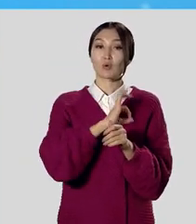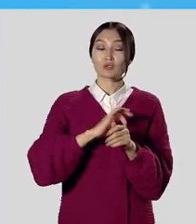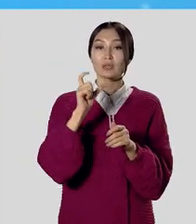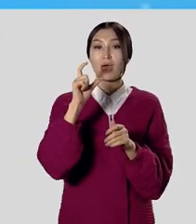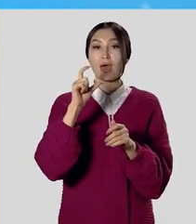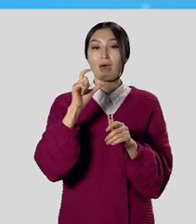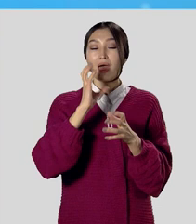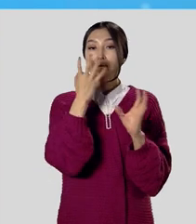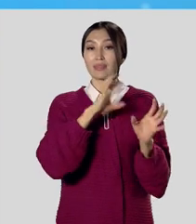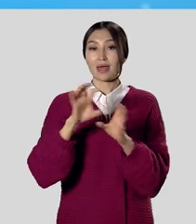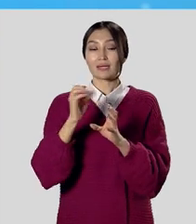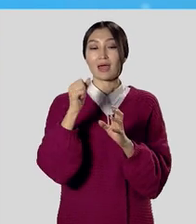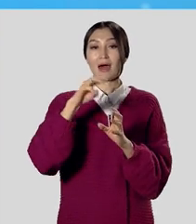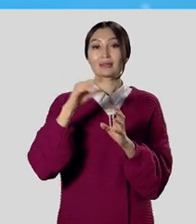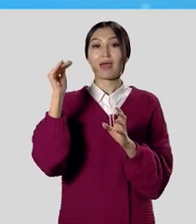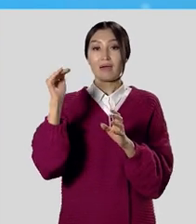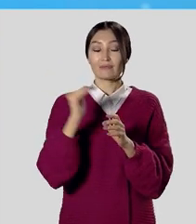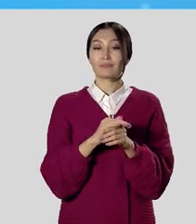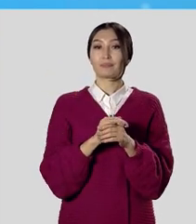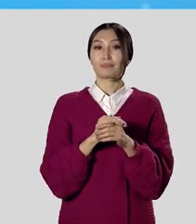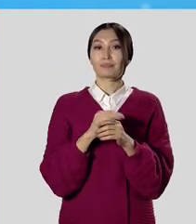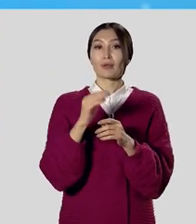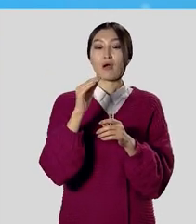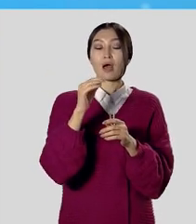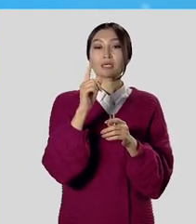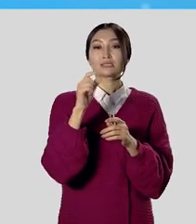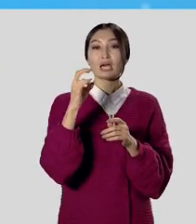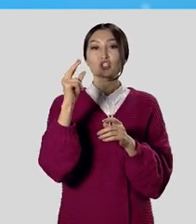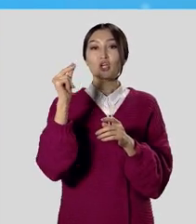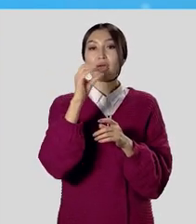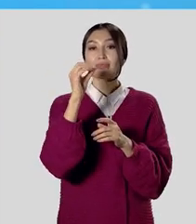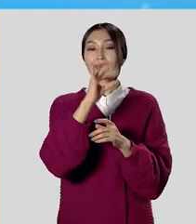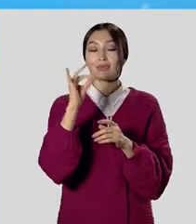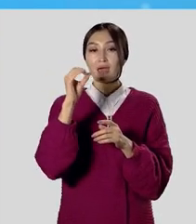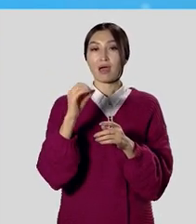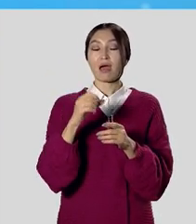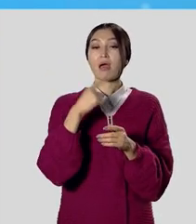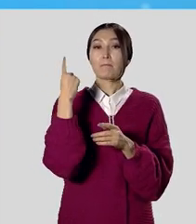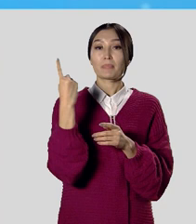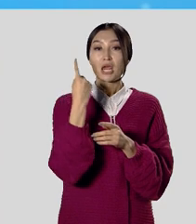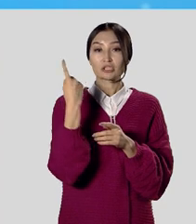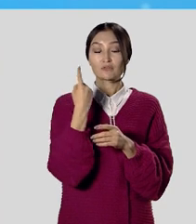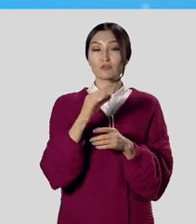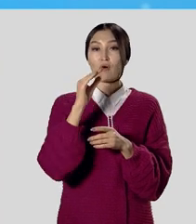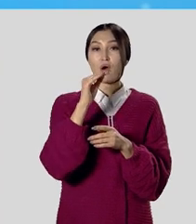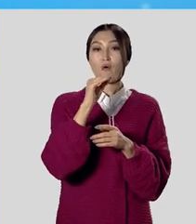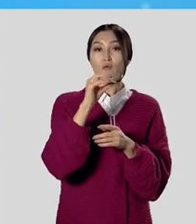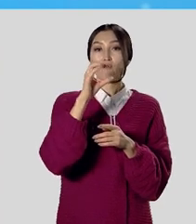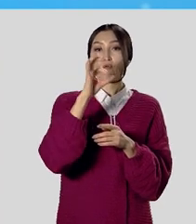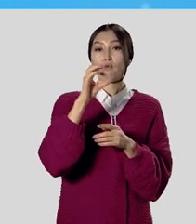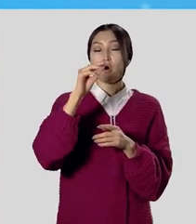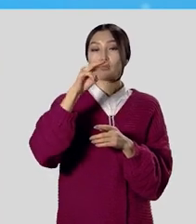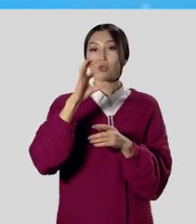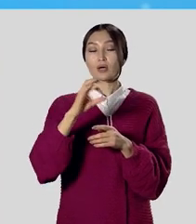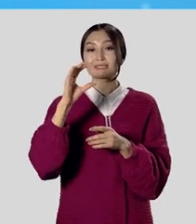энергии АТФ. Значение фотосинтеза. Прежде всего, фотосинтез – это